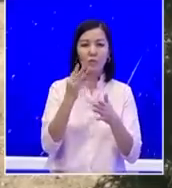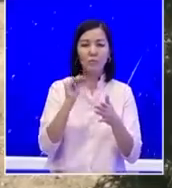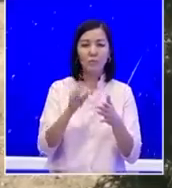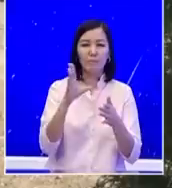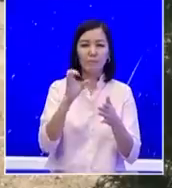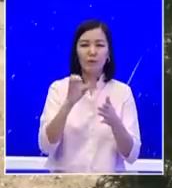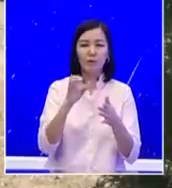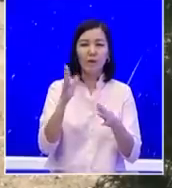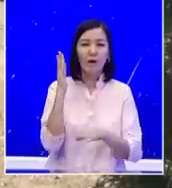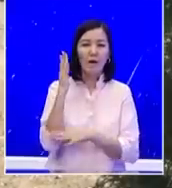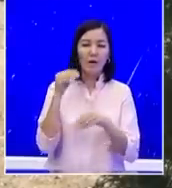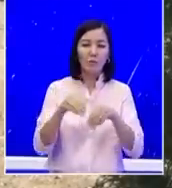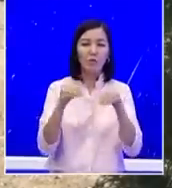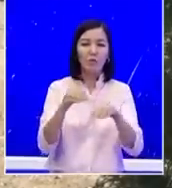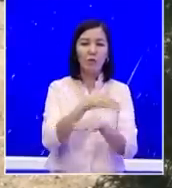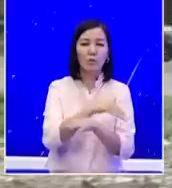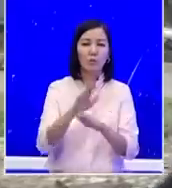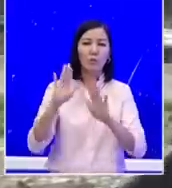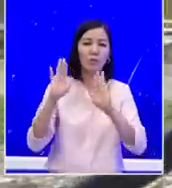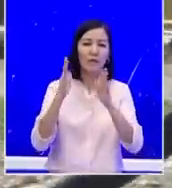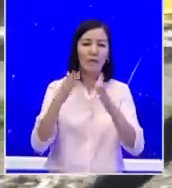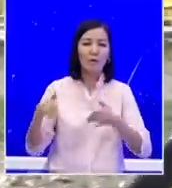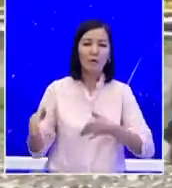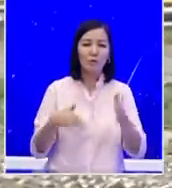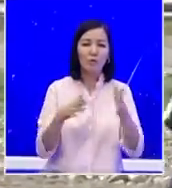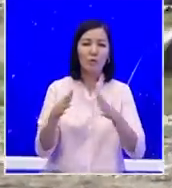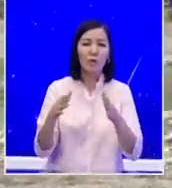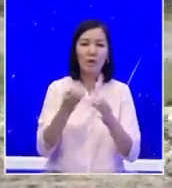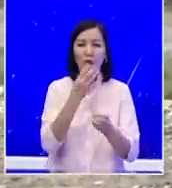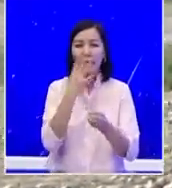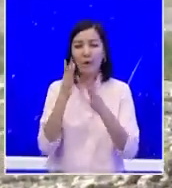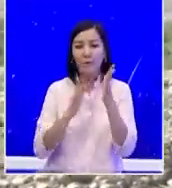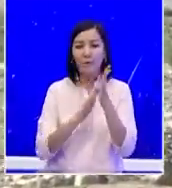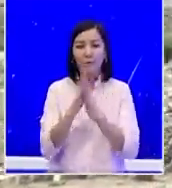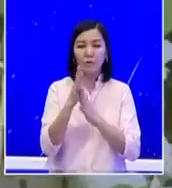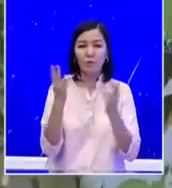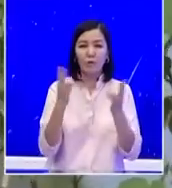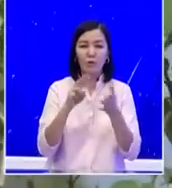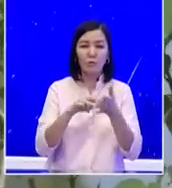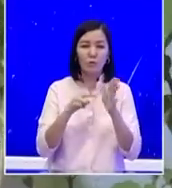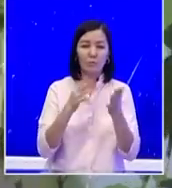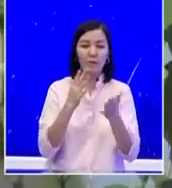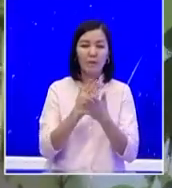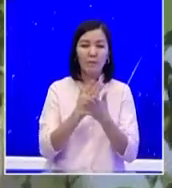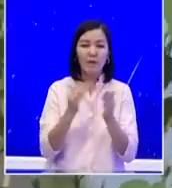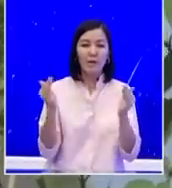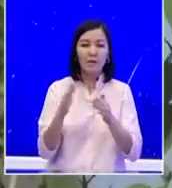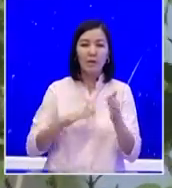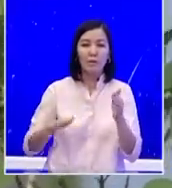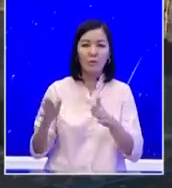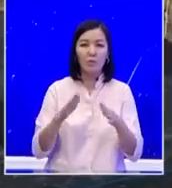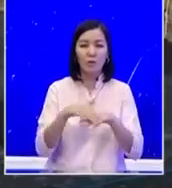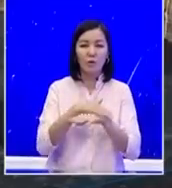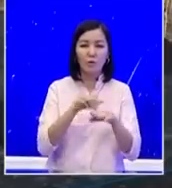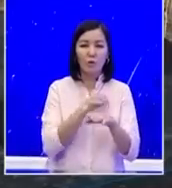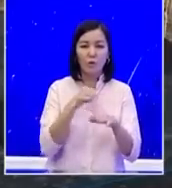терек отырғызылады. Көше, саябақ, жол бойын жасыл желекпен көмкеру жоспарда. Шағын аудан шырайын асыруға тұрғындары да белсене